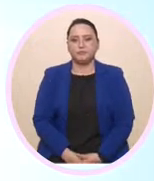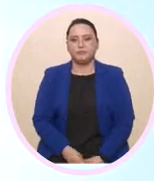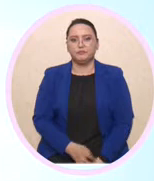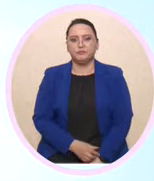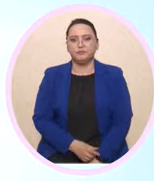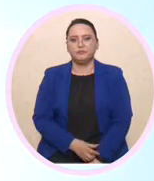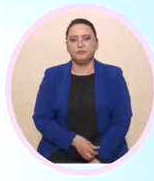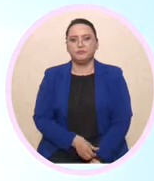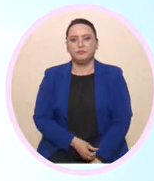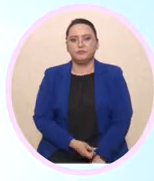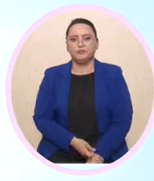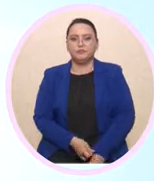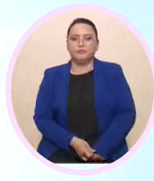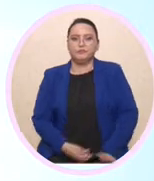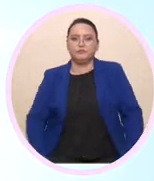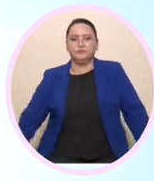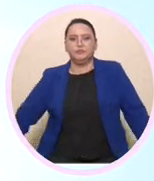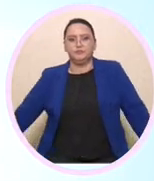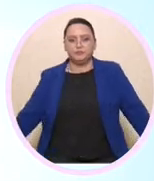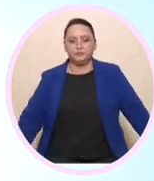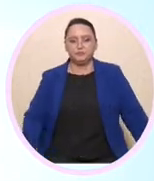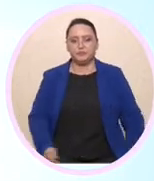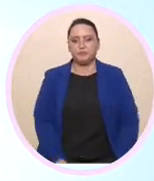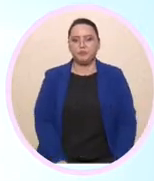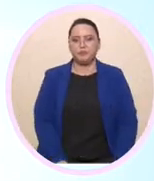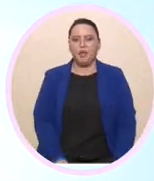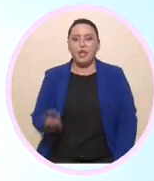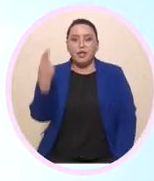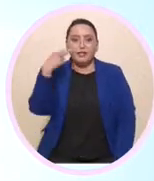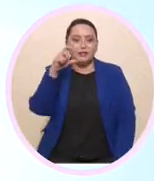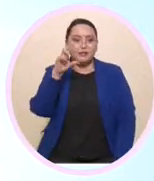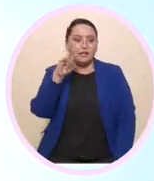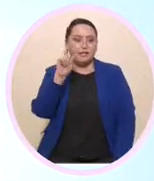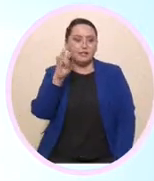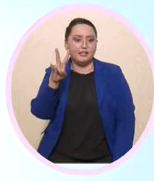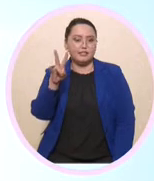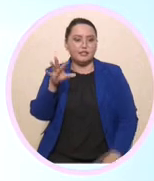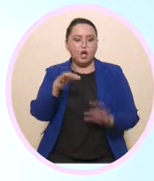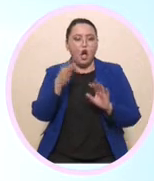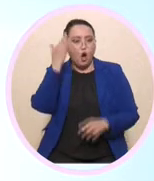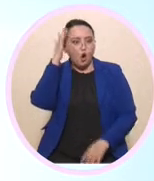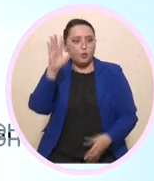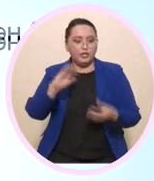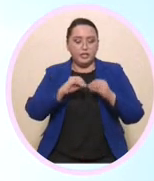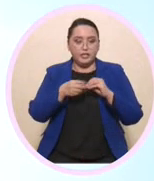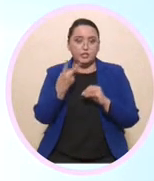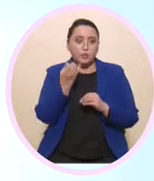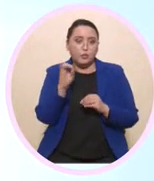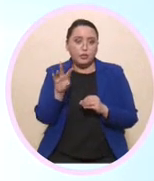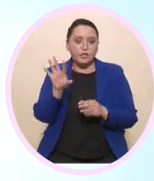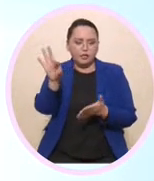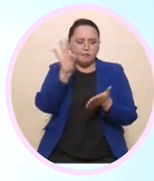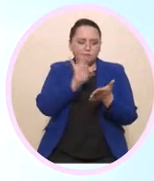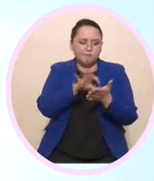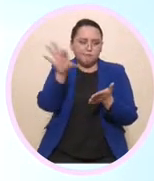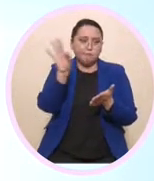Одоо хүүхдүүдээ дэнзэн өвгний хийсэн үүлийг төвөрлөн бичээ. За багшин жишээ